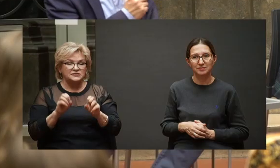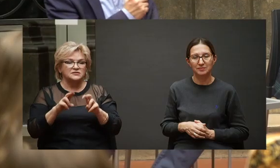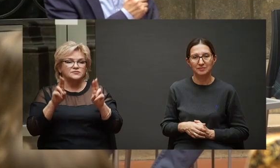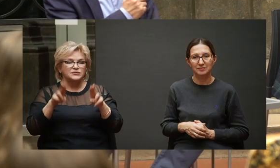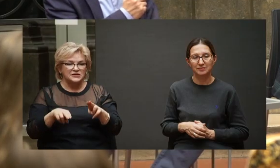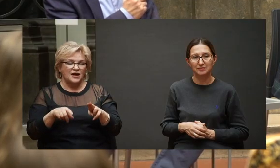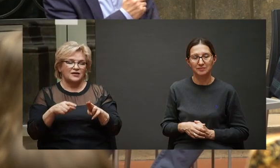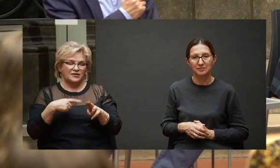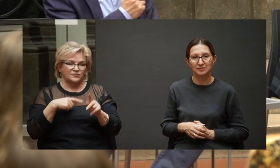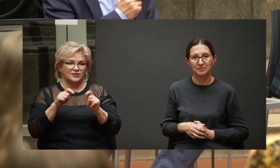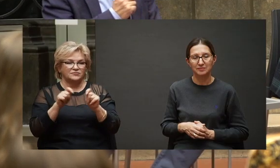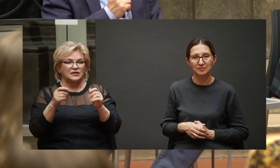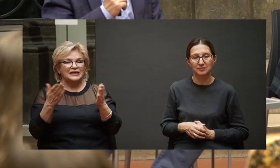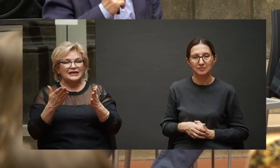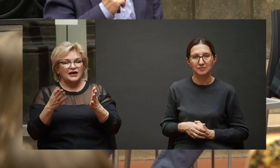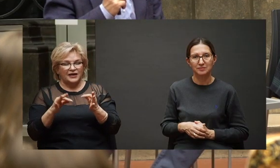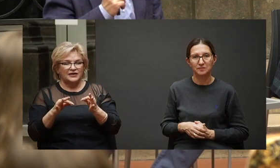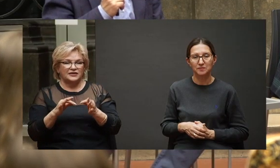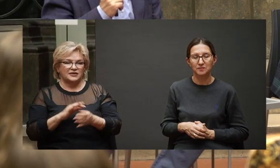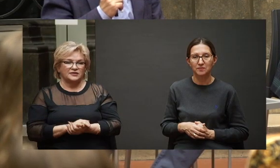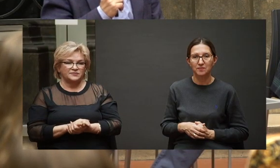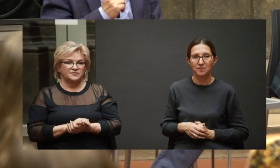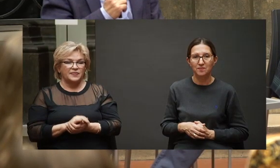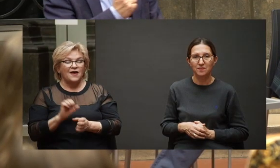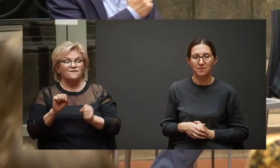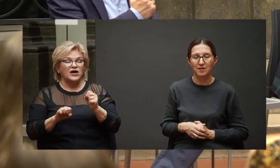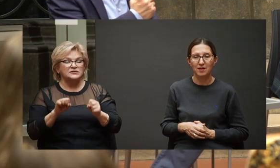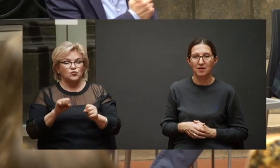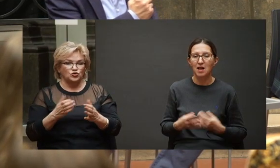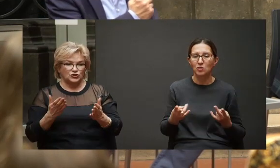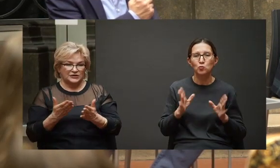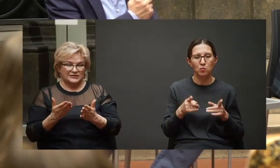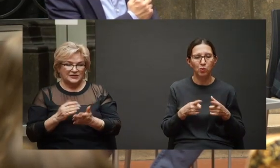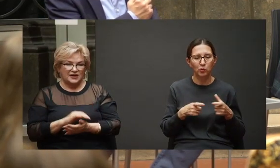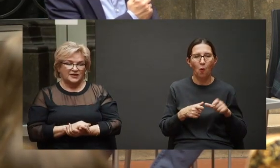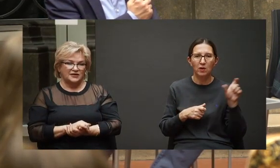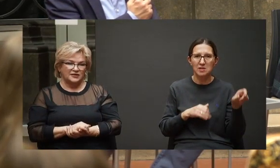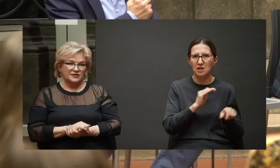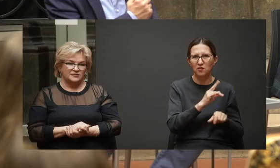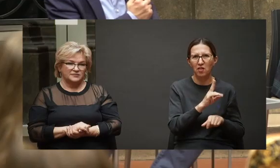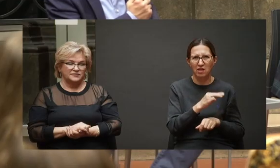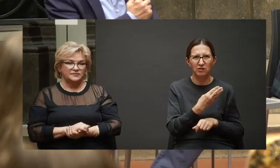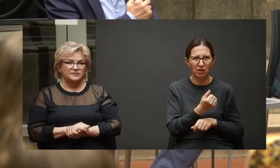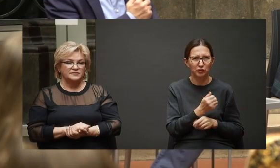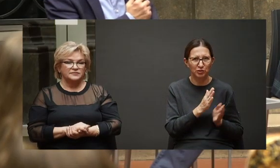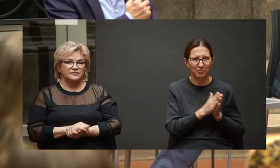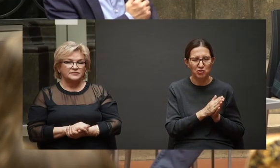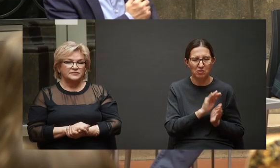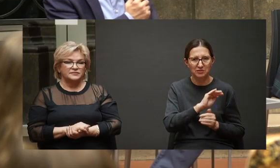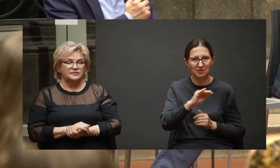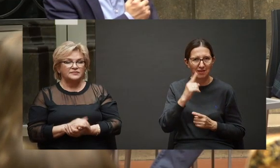отправим, так сказать, какие-то приглашения. Организаторам надо как-то это напомнить, Наташа, да? Да. Как-то